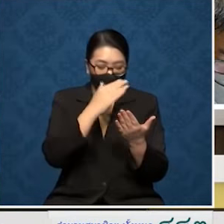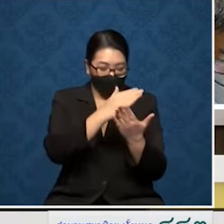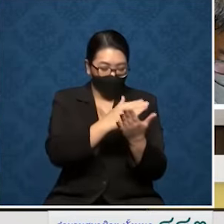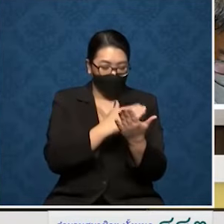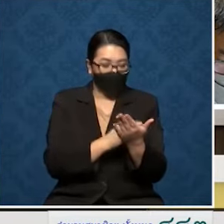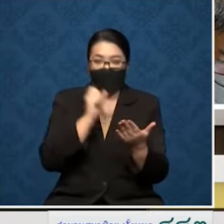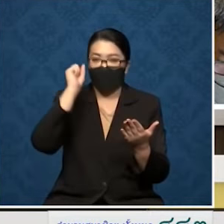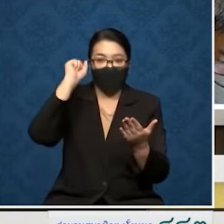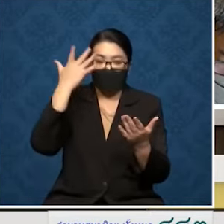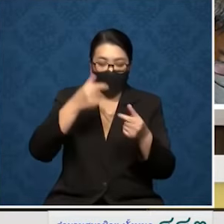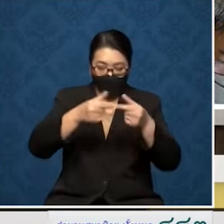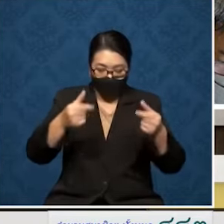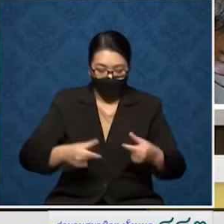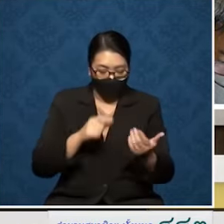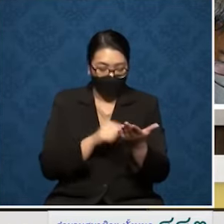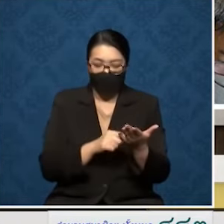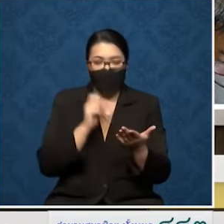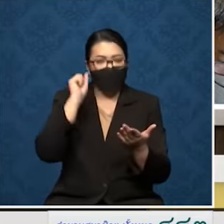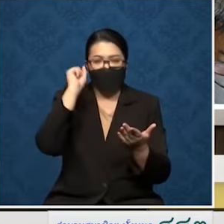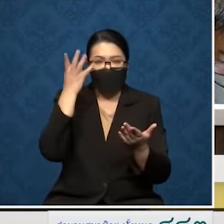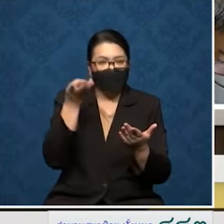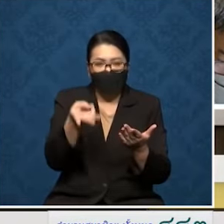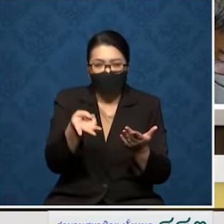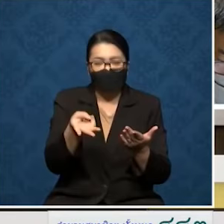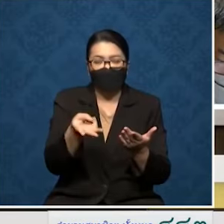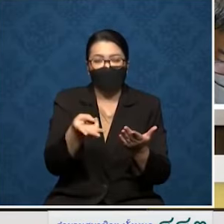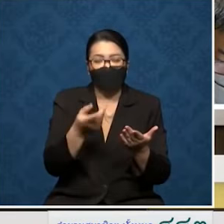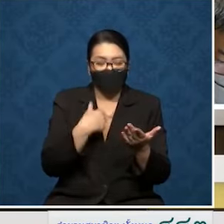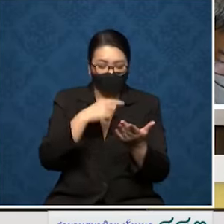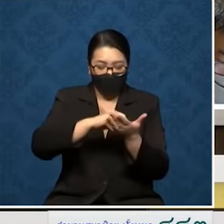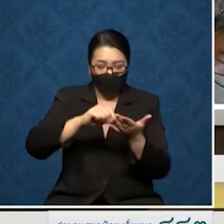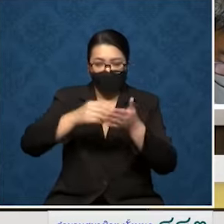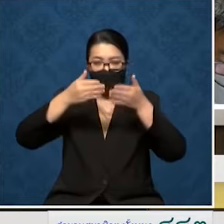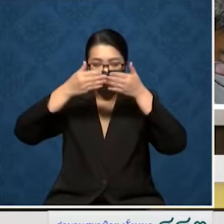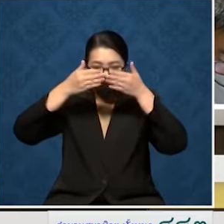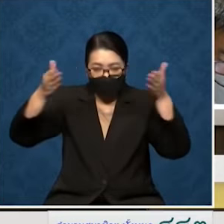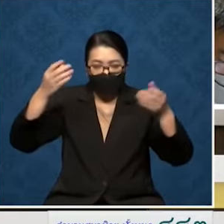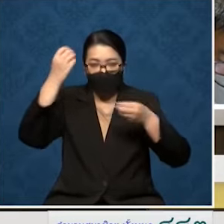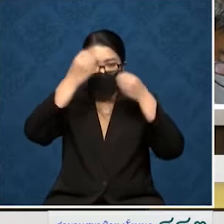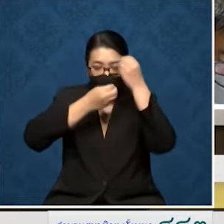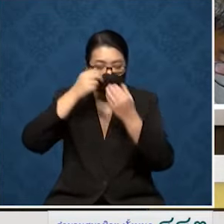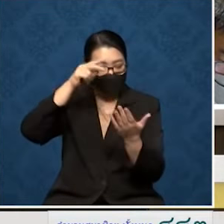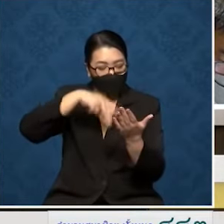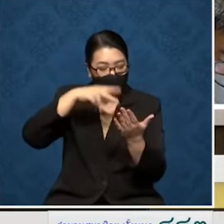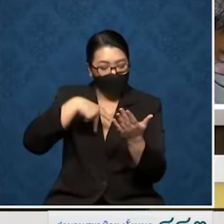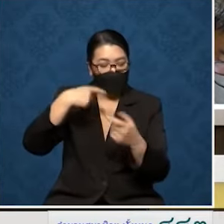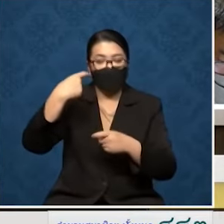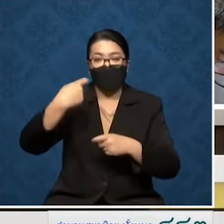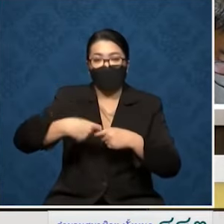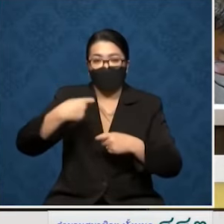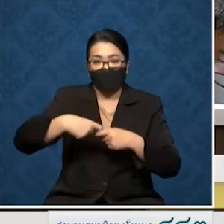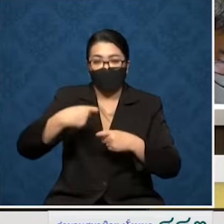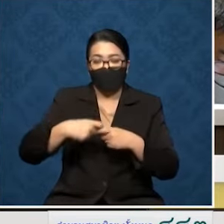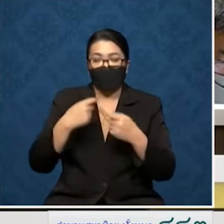ใจเท่าที่ดีขึ้นเท่าไหร่นะครับเพราะว่าการเขียนค่อนข้างจะสับสนอ่านยากนิดนึงนะครับแต่